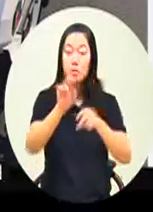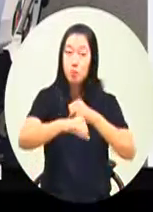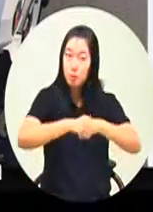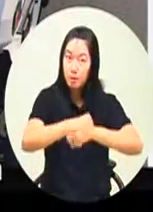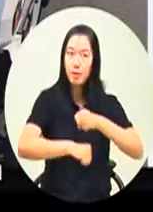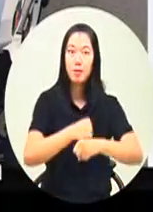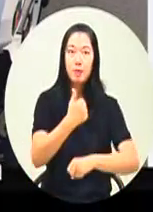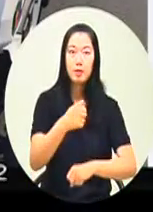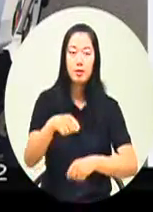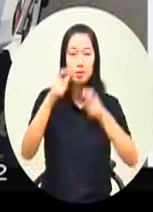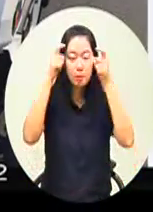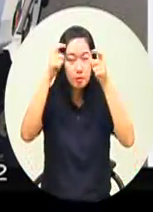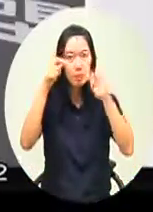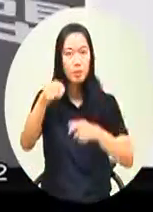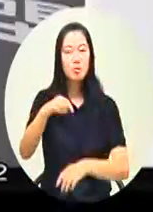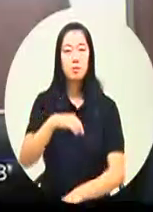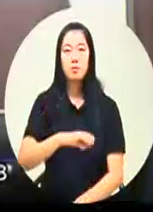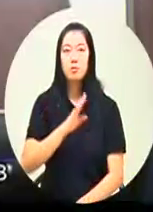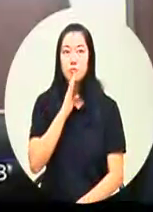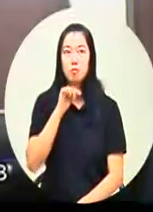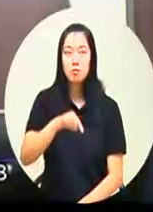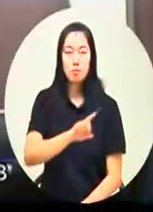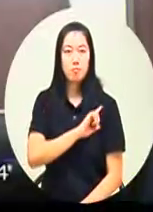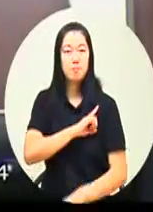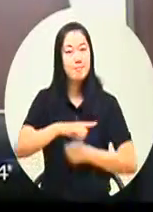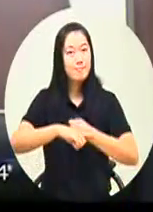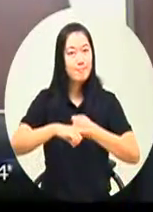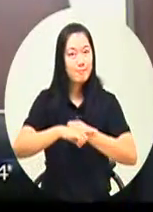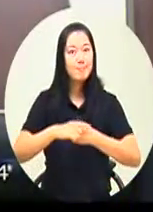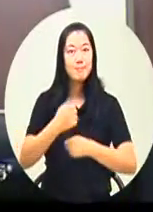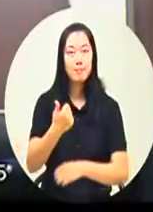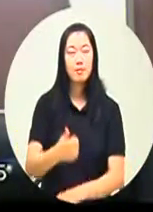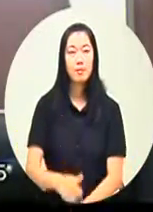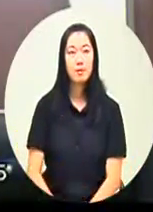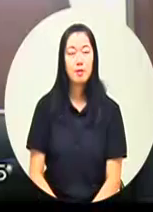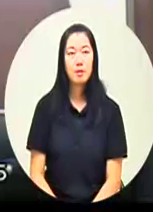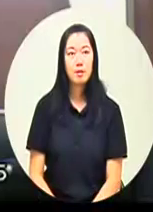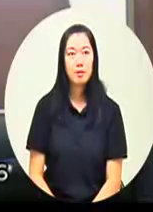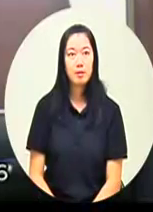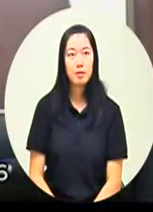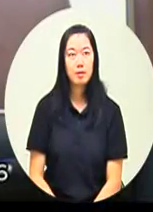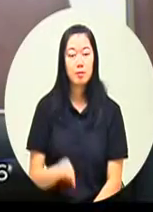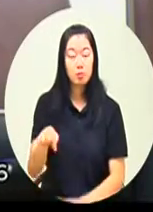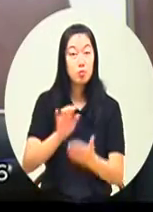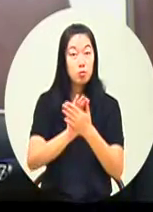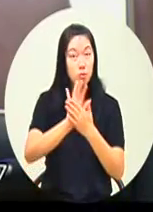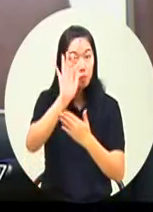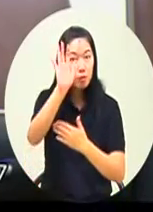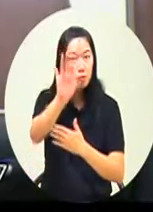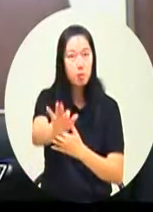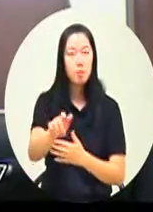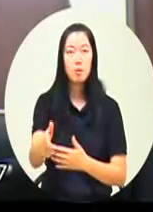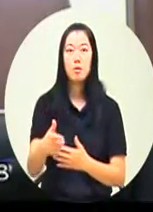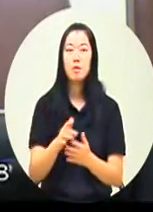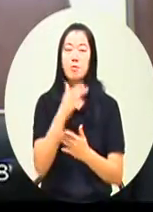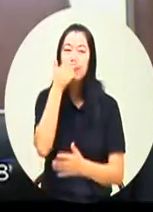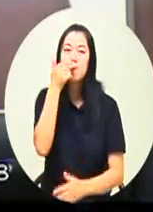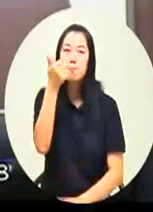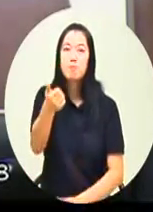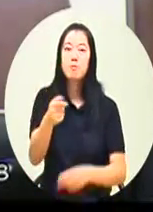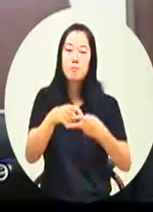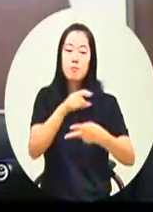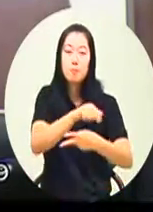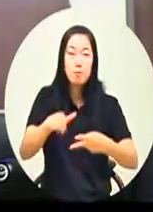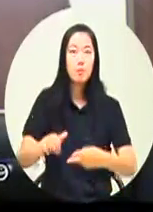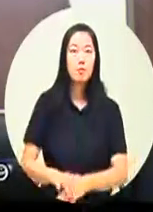又是我们高雄的一个道道地地自己研发的那我觉得这是一个也是未来的一个很方便的交通工具，你不开